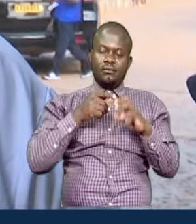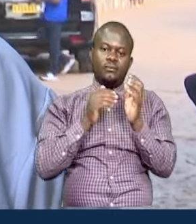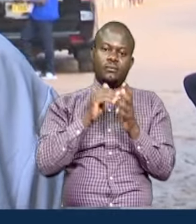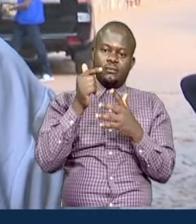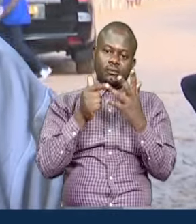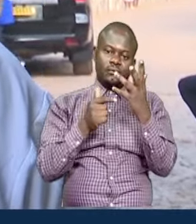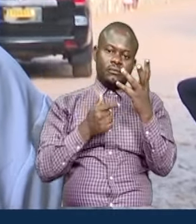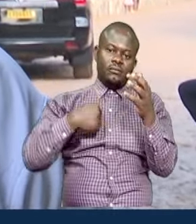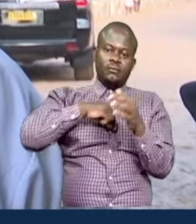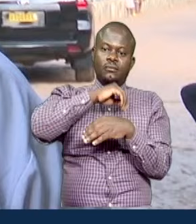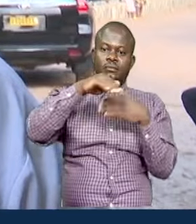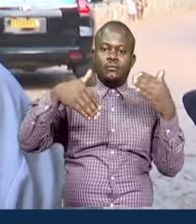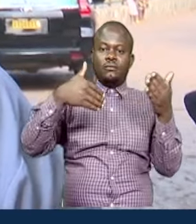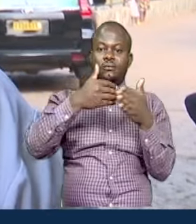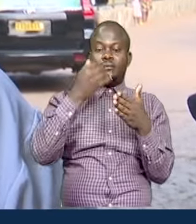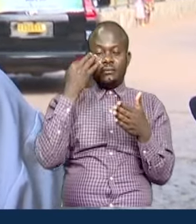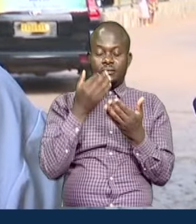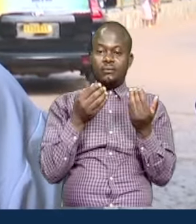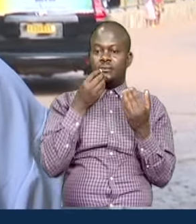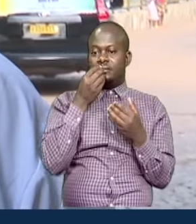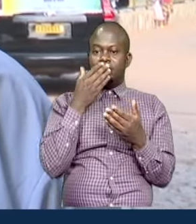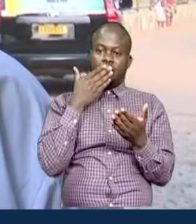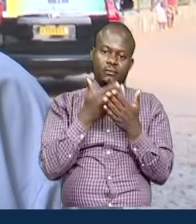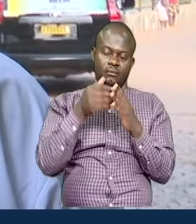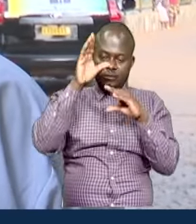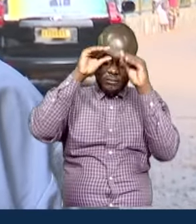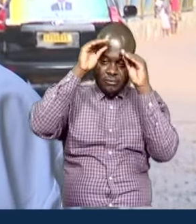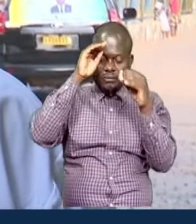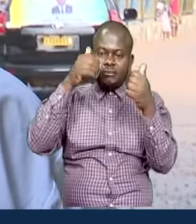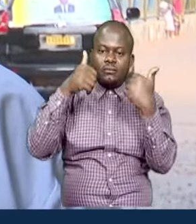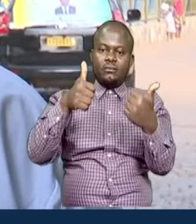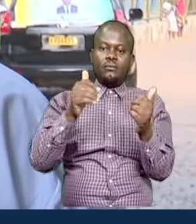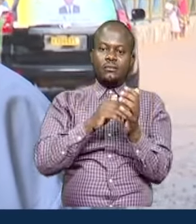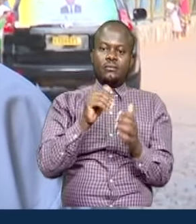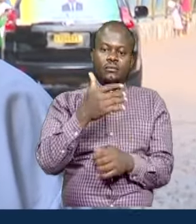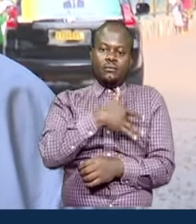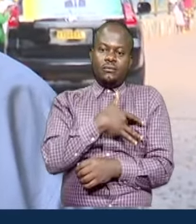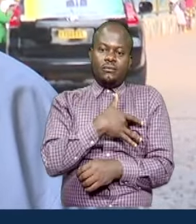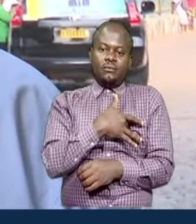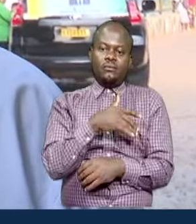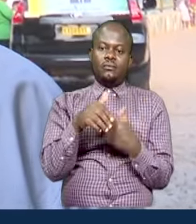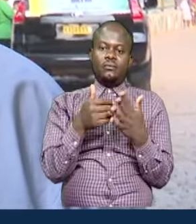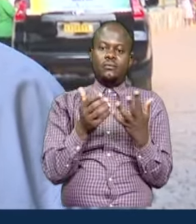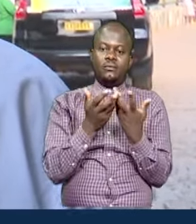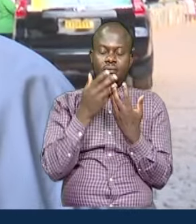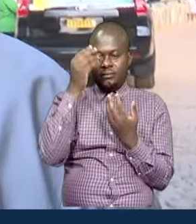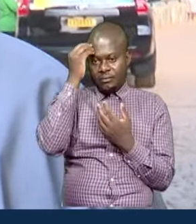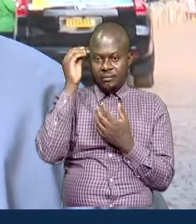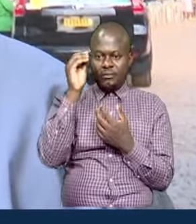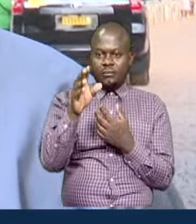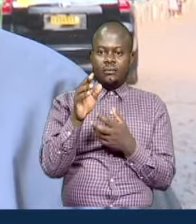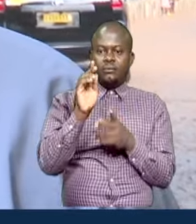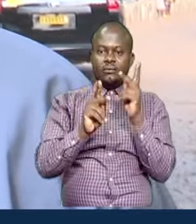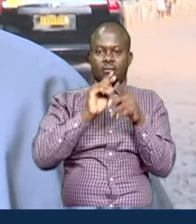ikintu cyankoze ku mutima cyane, kuko umwana yariye neza yiga neza. Ikindi cyankoze ku mutima cyane ni ikijyanye na mituelle de santé ku